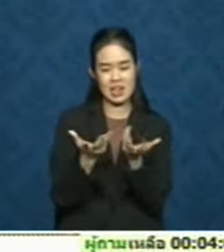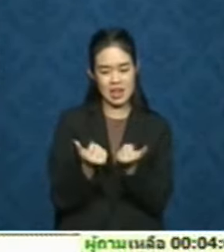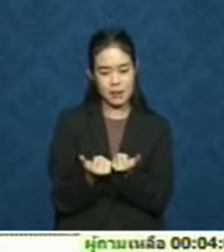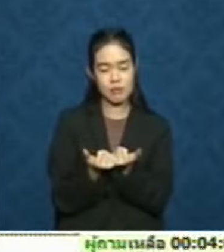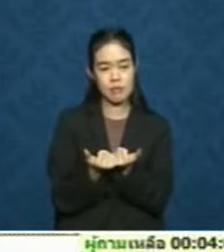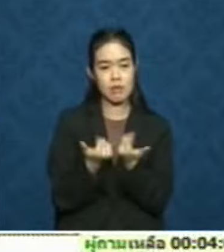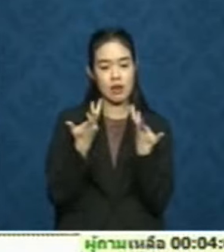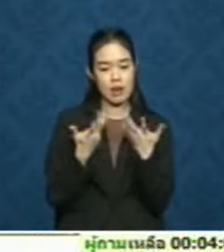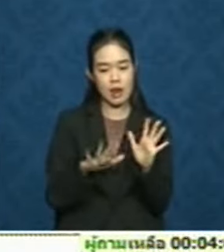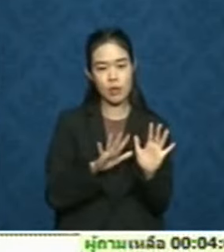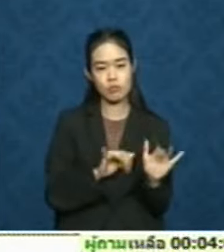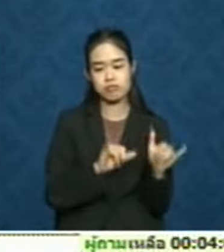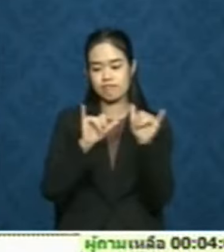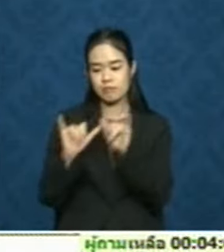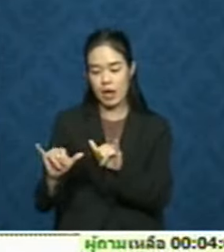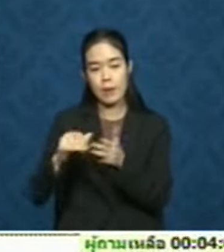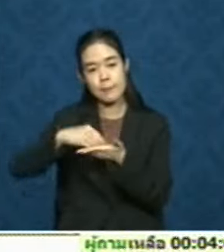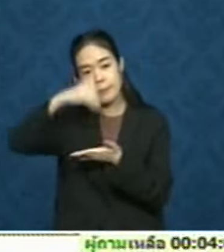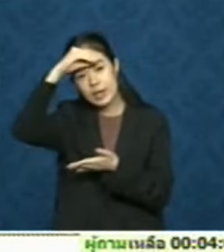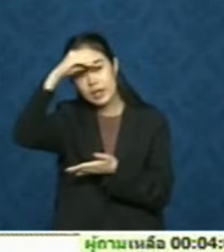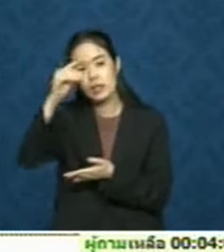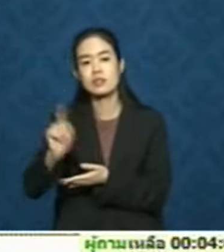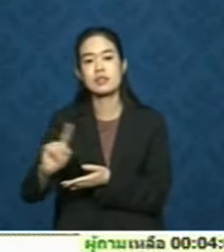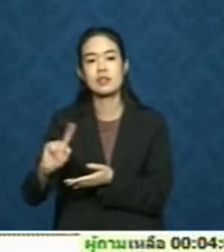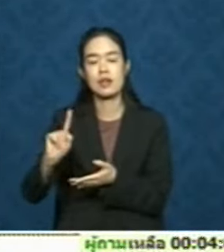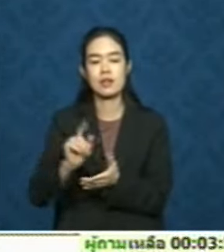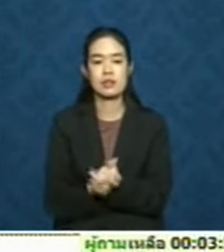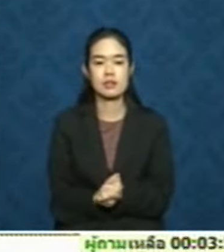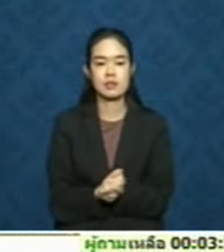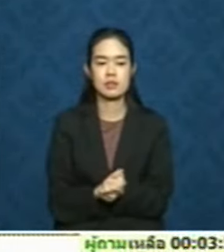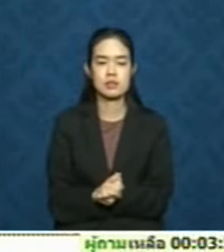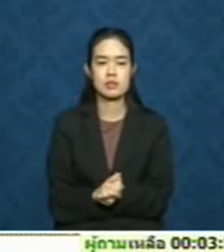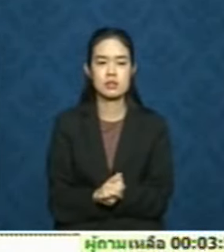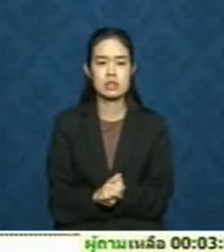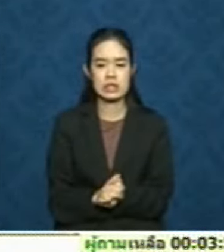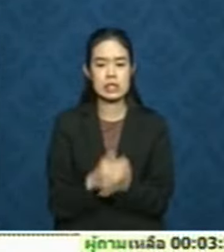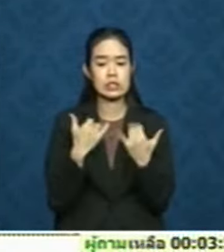ไหนประเด็นที่2ก็คงจะเกี่ยวกับท่านนายกรัฐมนตรีครับว่า